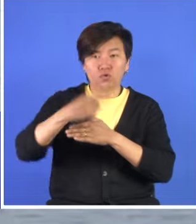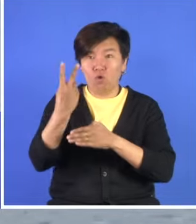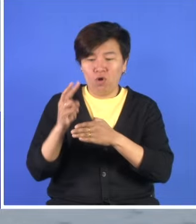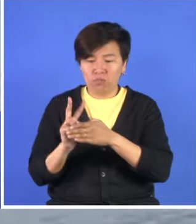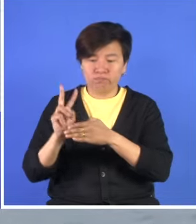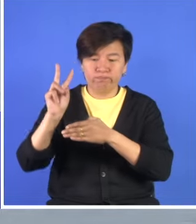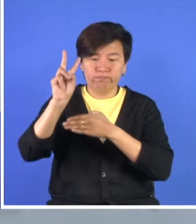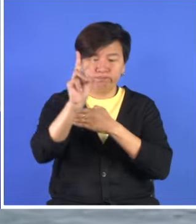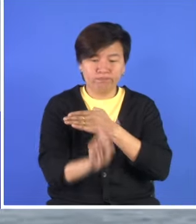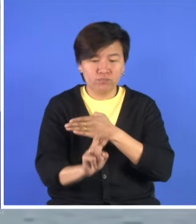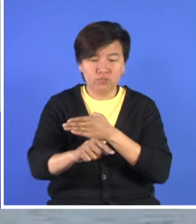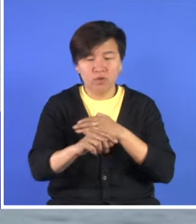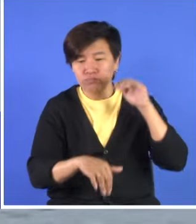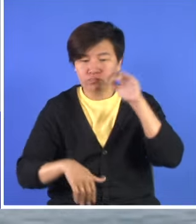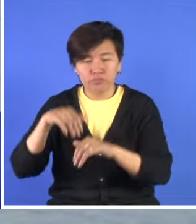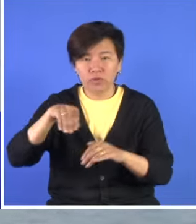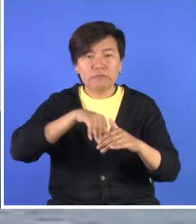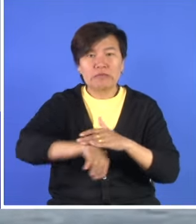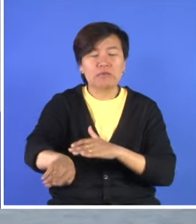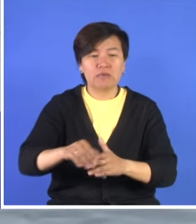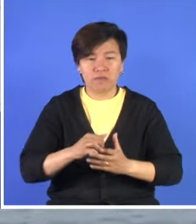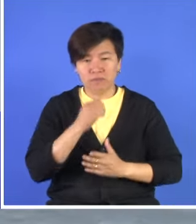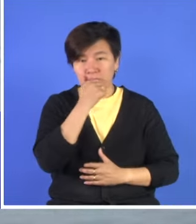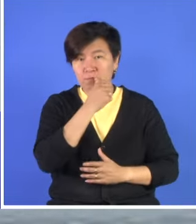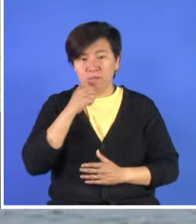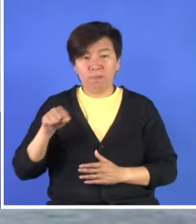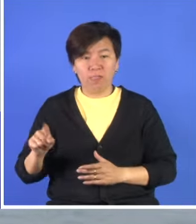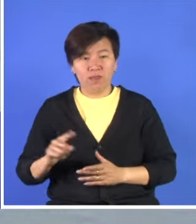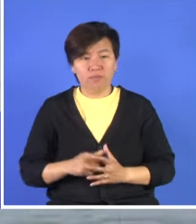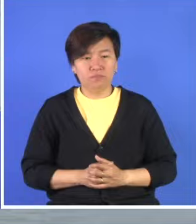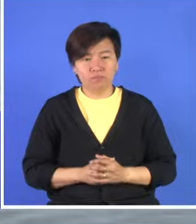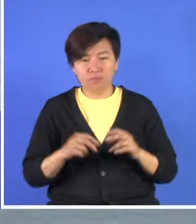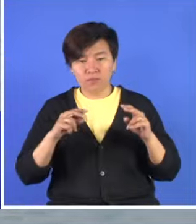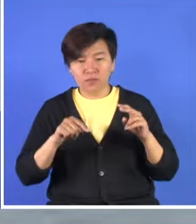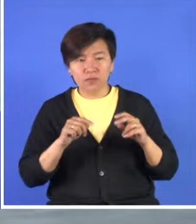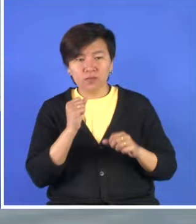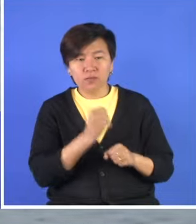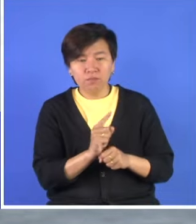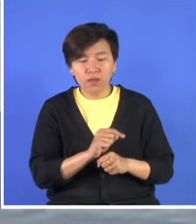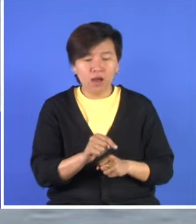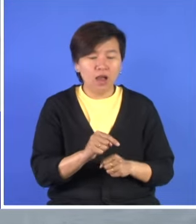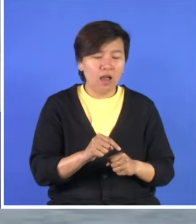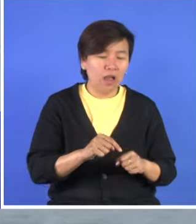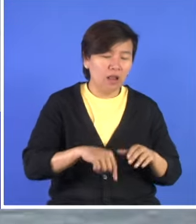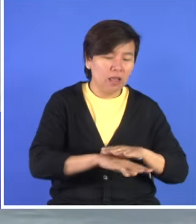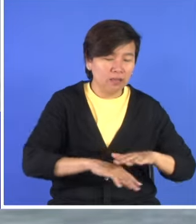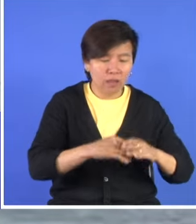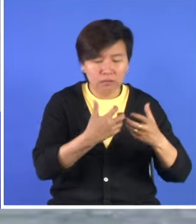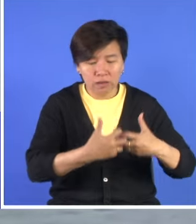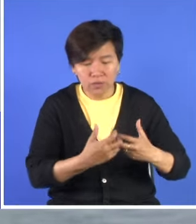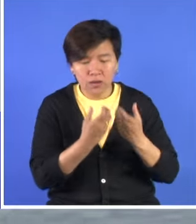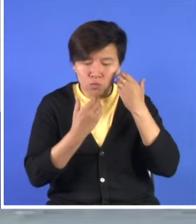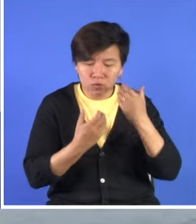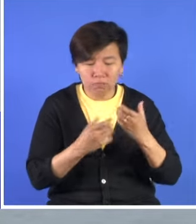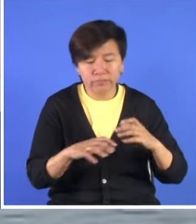โดยกลุ่มเรือที่เข้าไปช่วยเหลือเนี่ยก็เพียงทำได้เพียงไปตรวจยึดโทรศัพท์และก็หลักฐานนะต่างๆที่อยู่บนเรือ